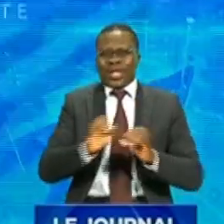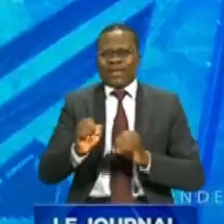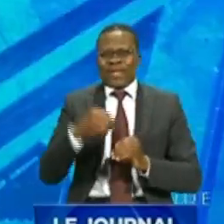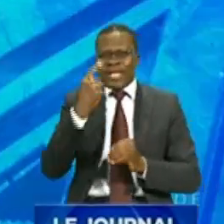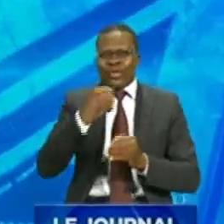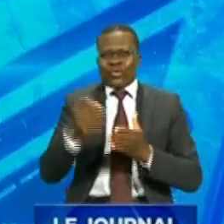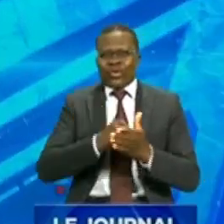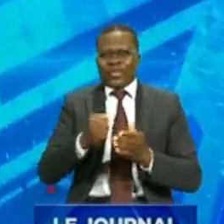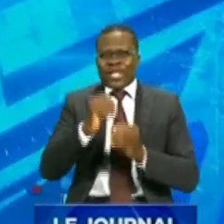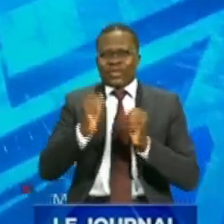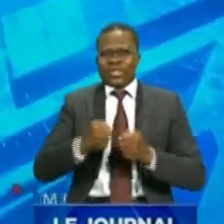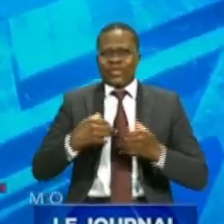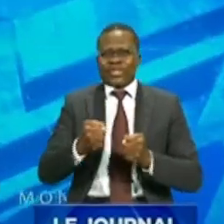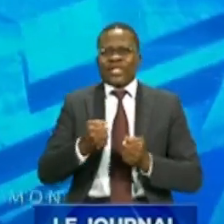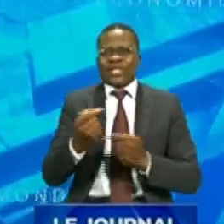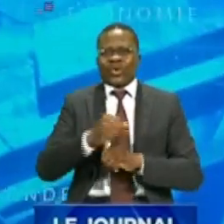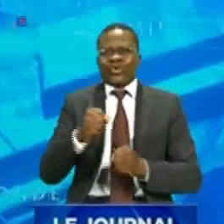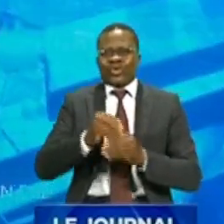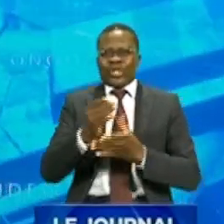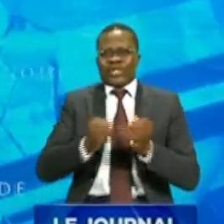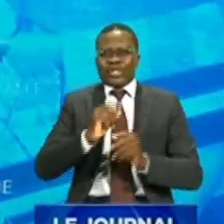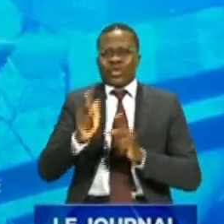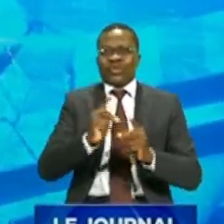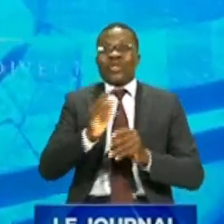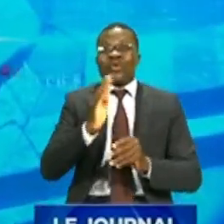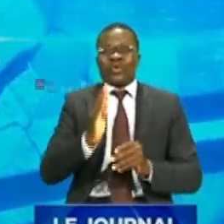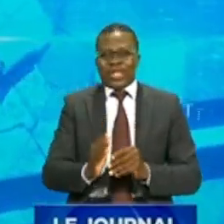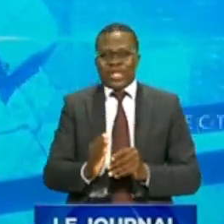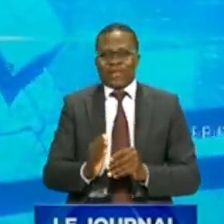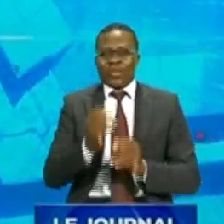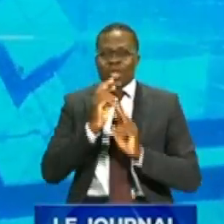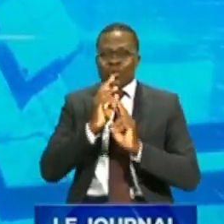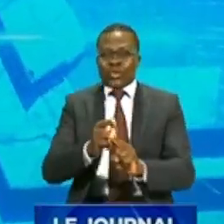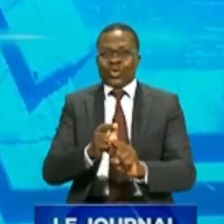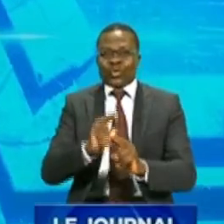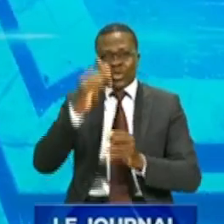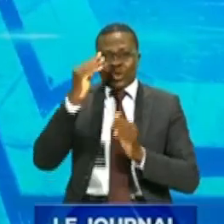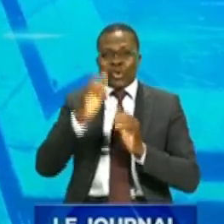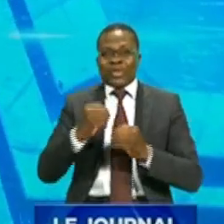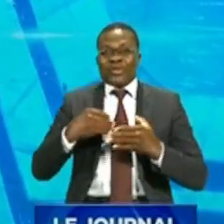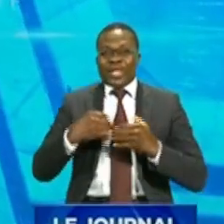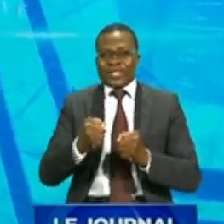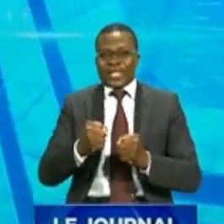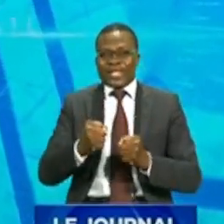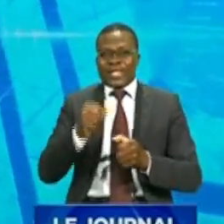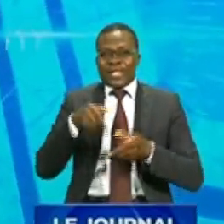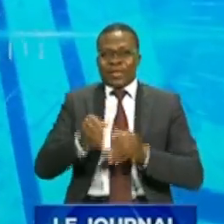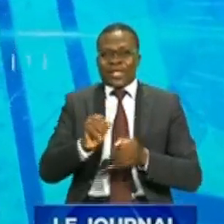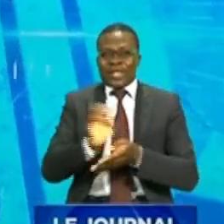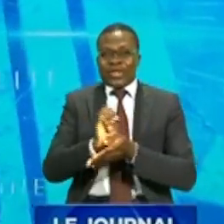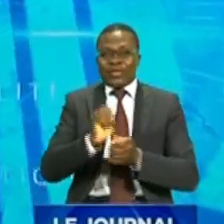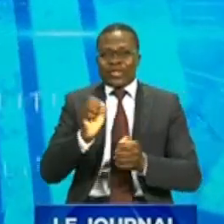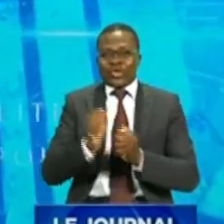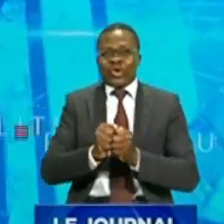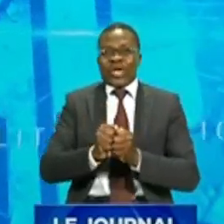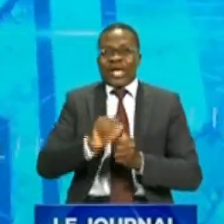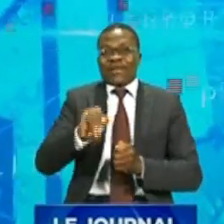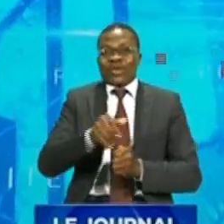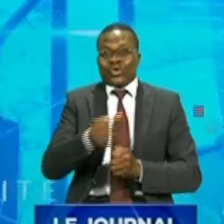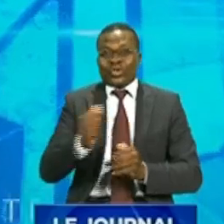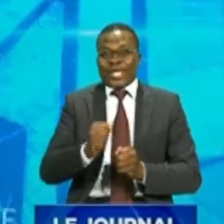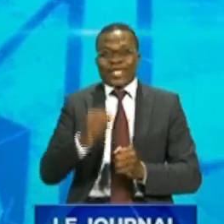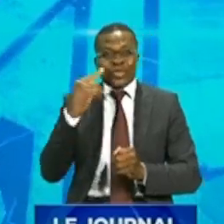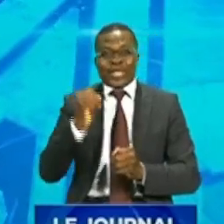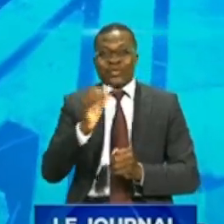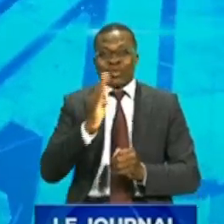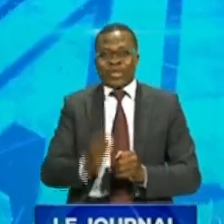visage du système de santé aujourd'hui dans le secteur public au Bénin? Pour répondre, le ministre de la Santé, au cours d'une émission avec Christian Ganjo de Radio